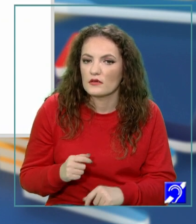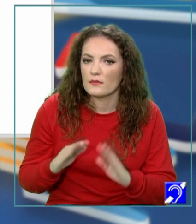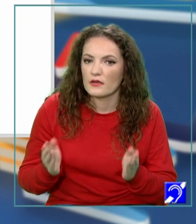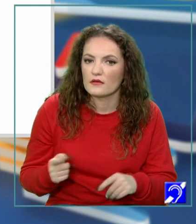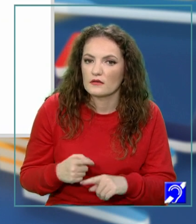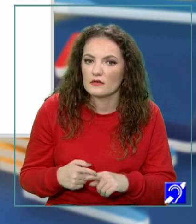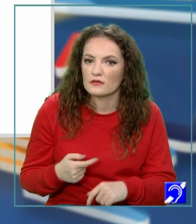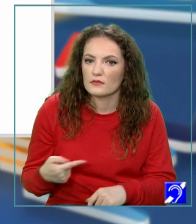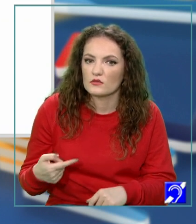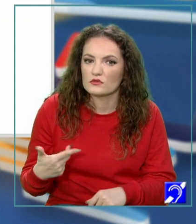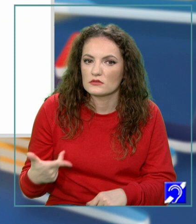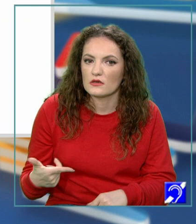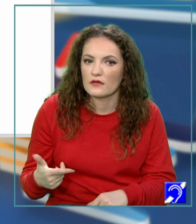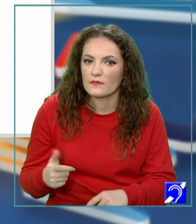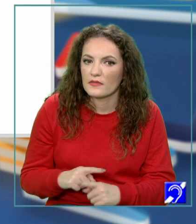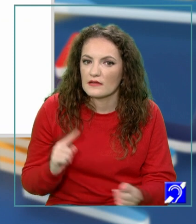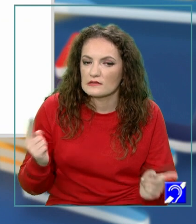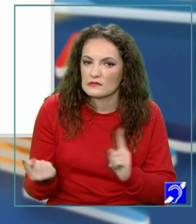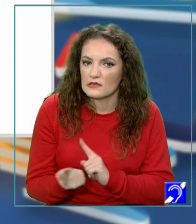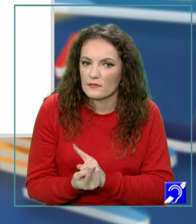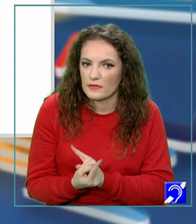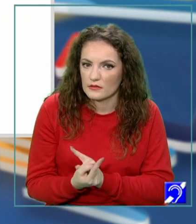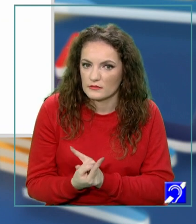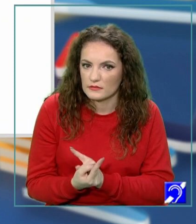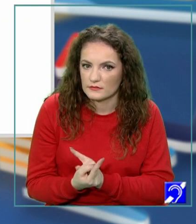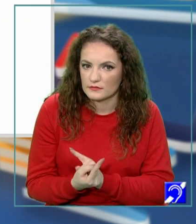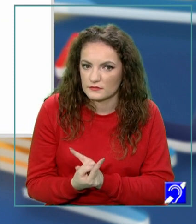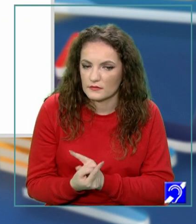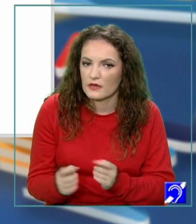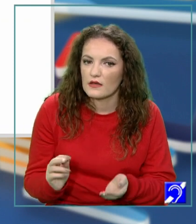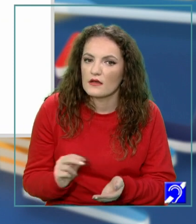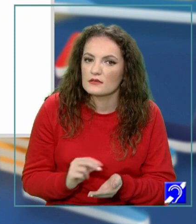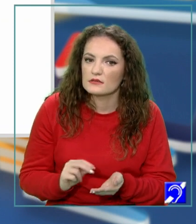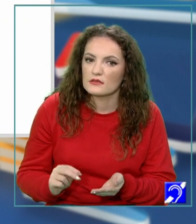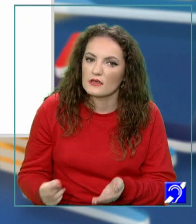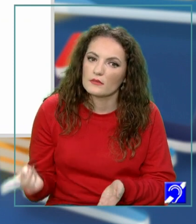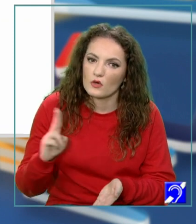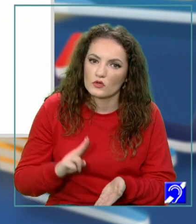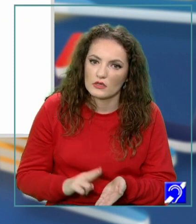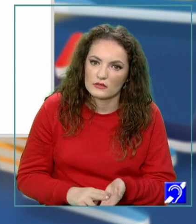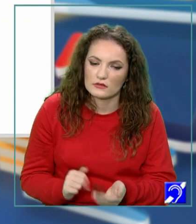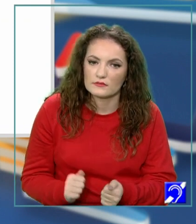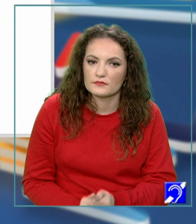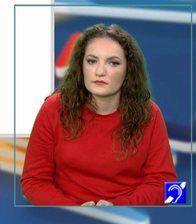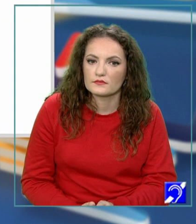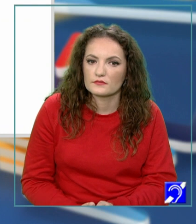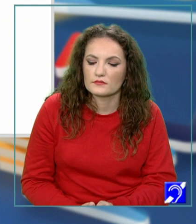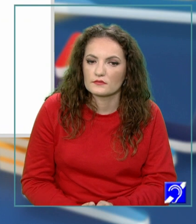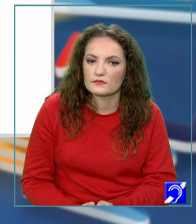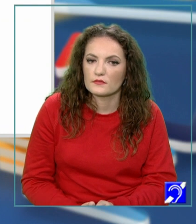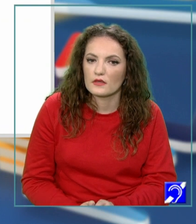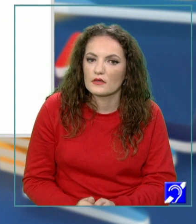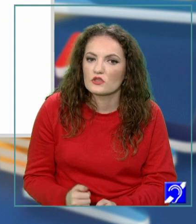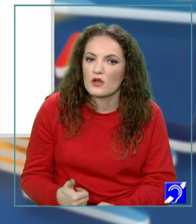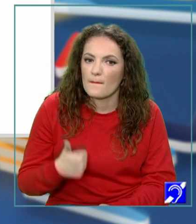f este egal cu. Înlocuiesc, deci mai întâi rescriu încă o dată expresia și la numitorul, primul